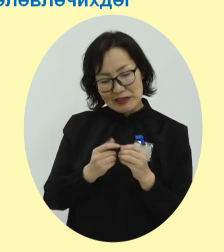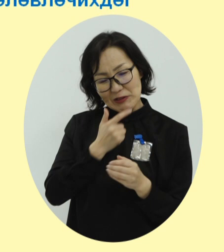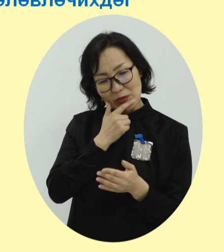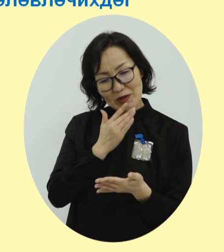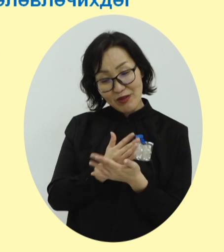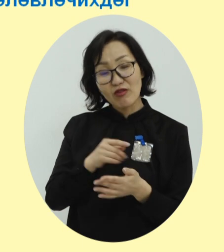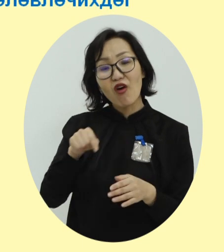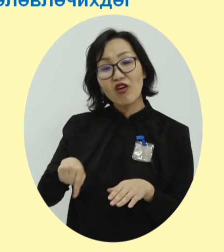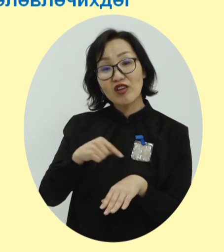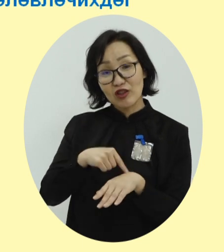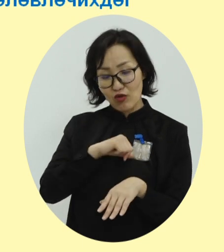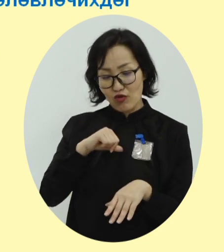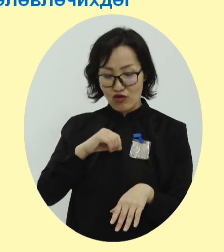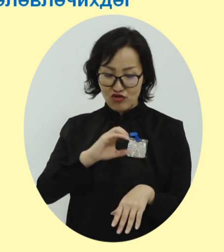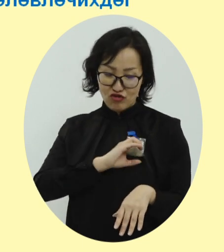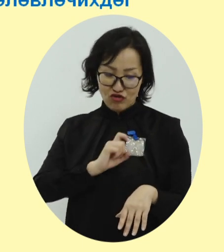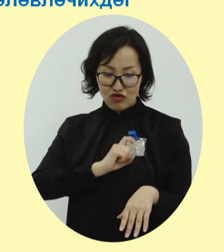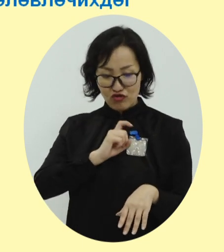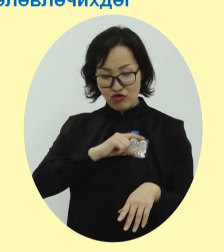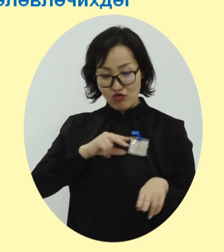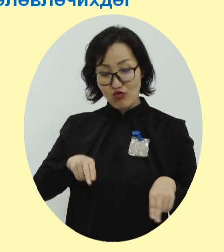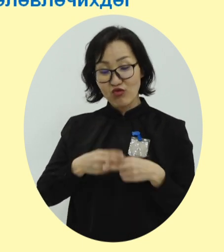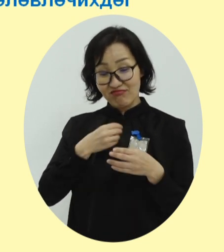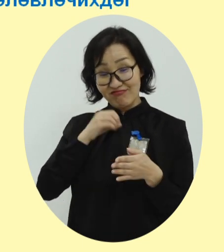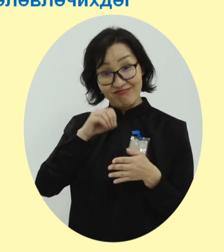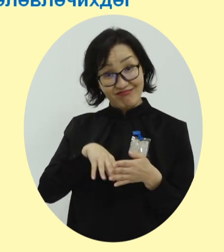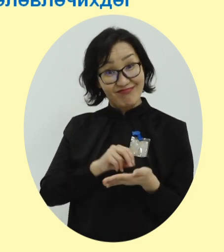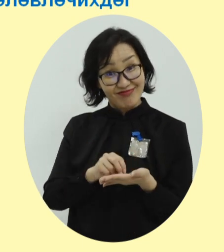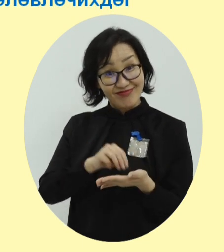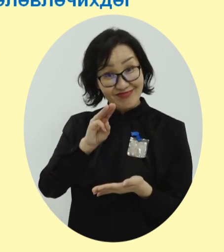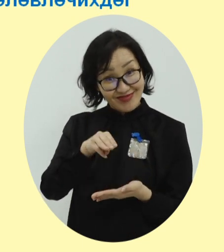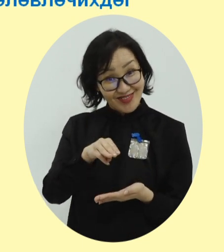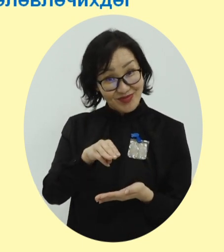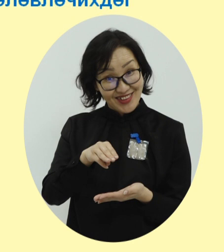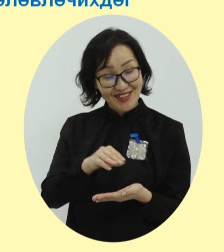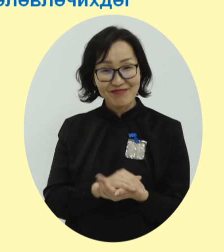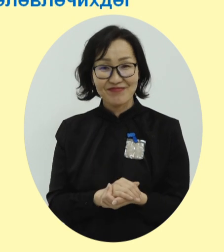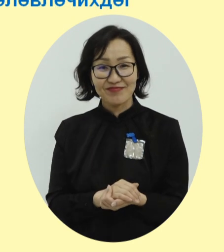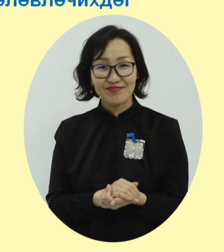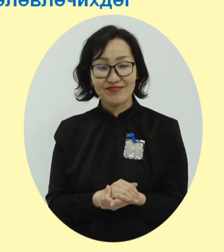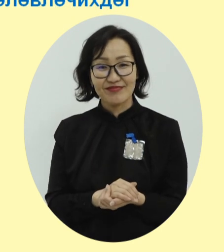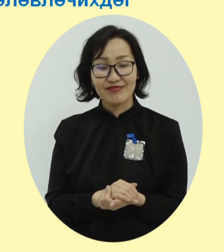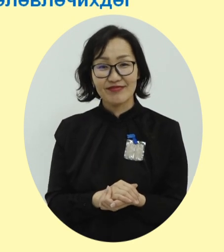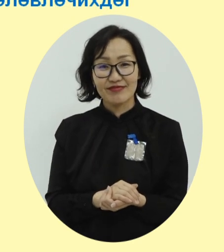гэж одоо цагт өөрийн сэтгэл хөдлөл, дүгнэлт, сэтгэгдлийг бичсэн байна.